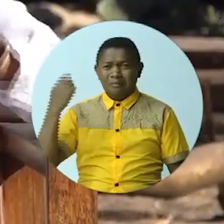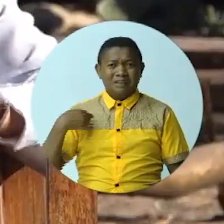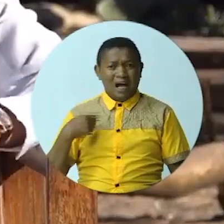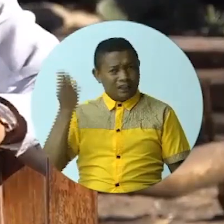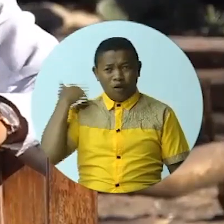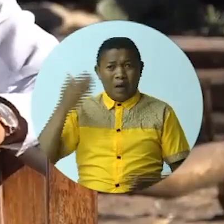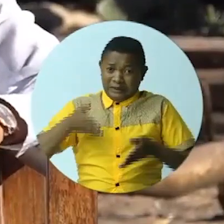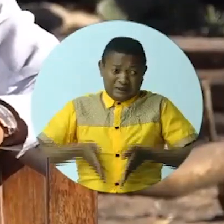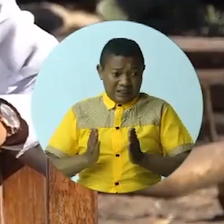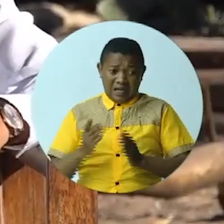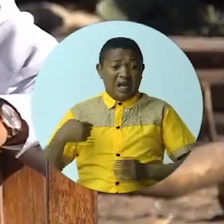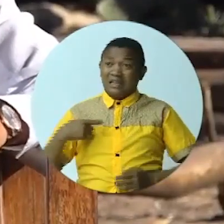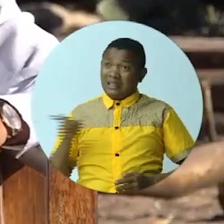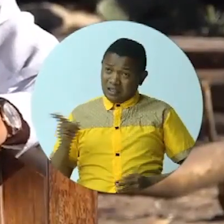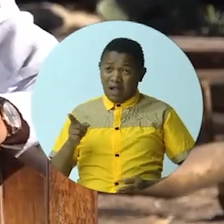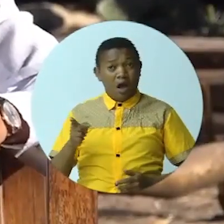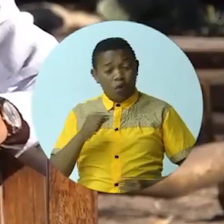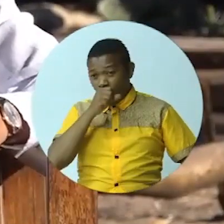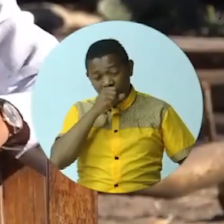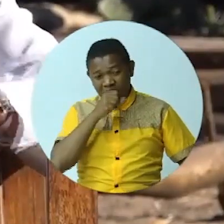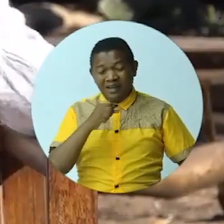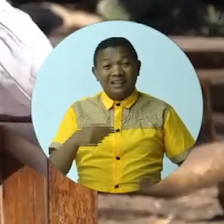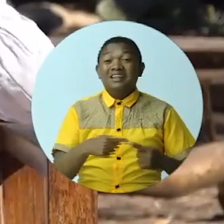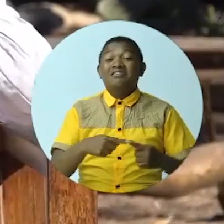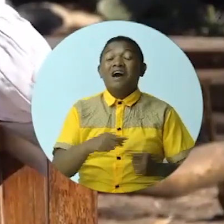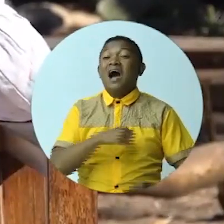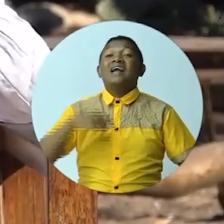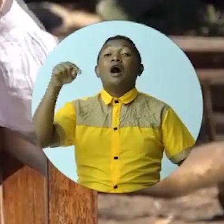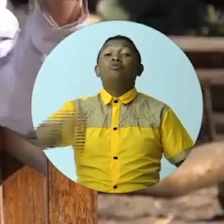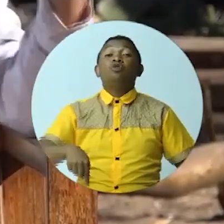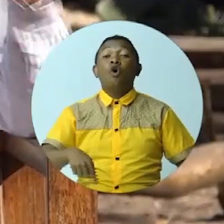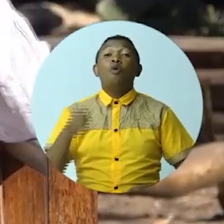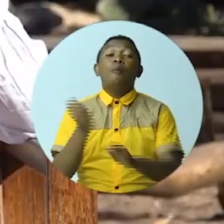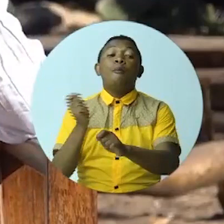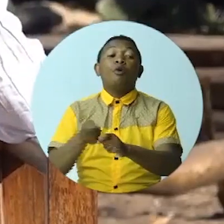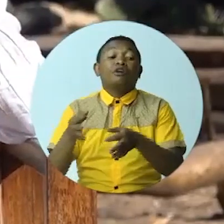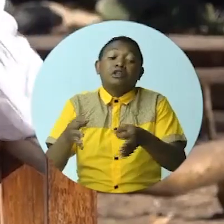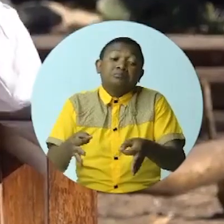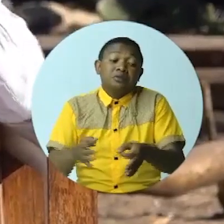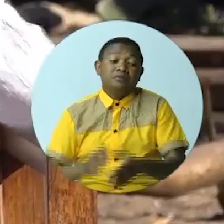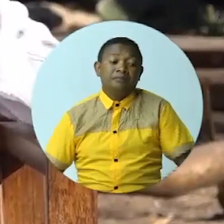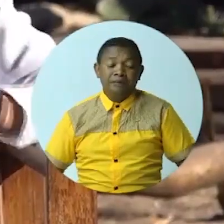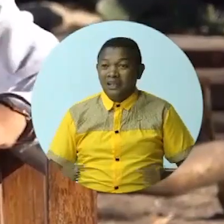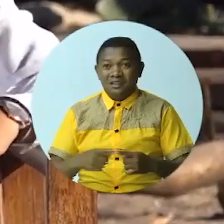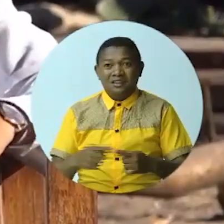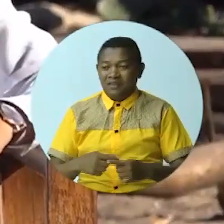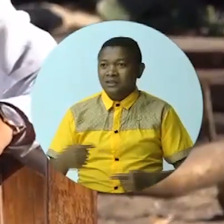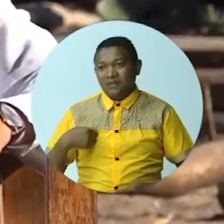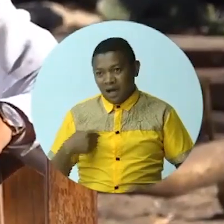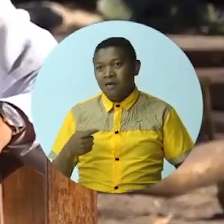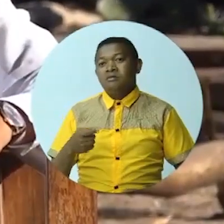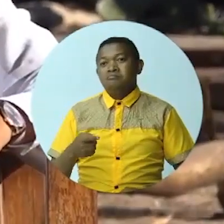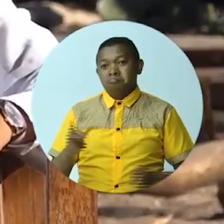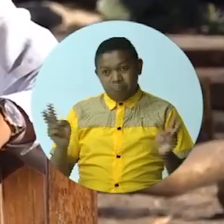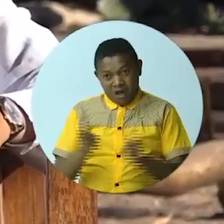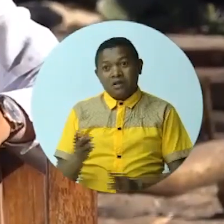hatramin'izao zany tsy vita tsony tsisy nanamboatra ny rn13 zany eto a eo anatrehan'ny anao mpanao gazety sy ny vahoaka tiatsimo